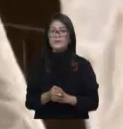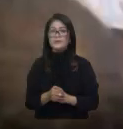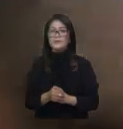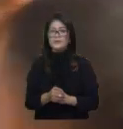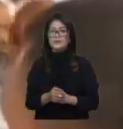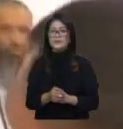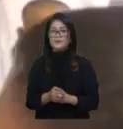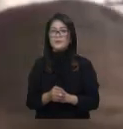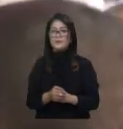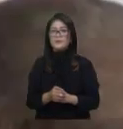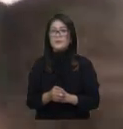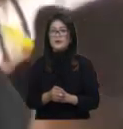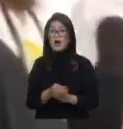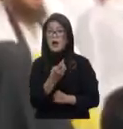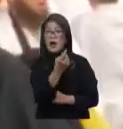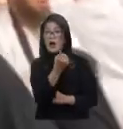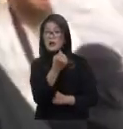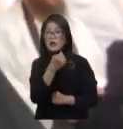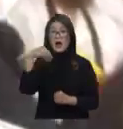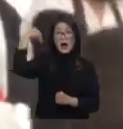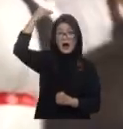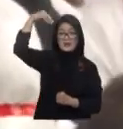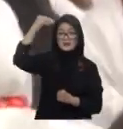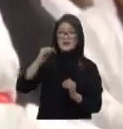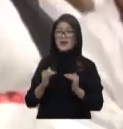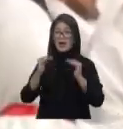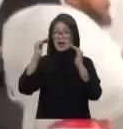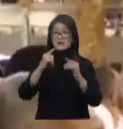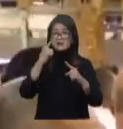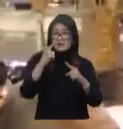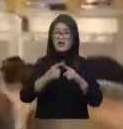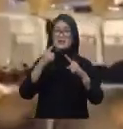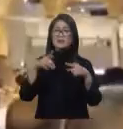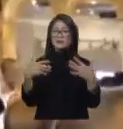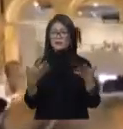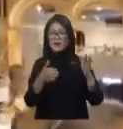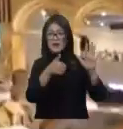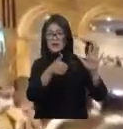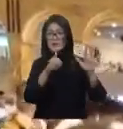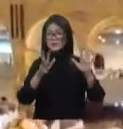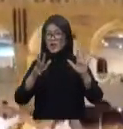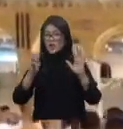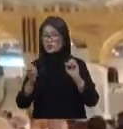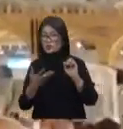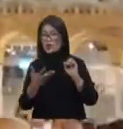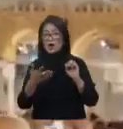Usulan kenaikan haji yang mencapai 2 kali lipat sampai menembus angka 69 juta rupiah lebih banyak dipertanyakan masyarakat.